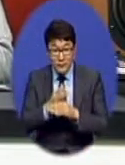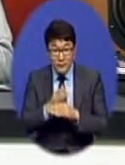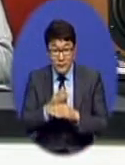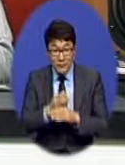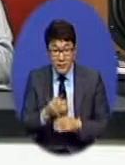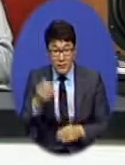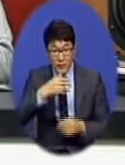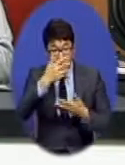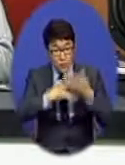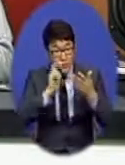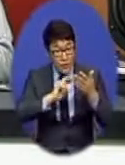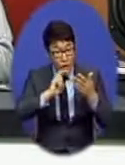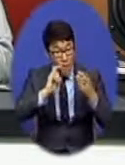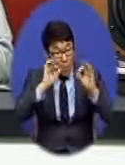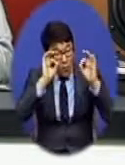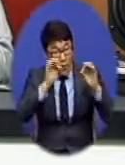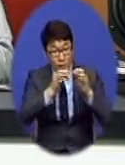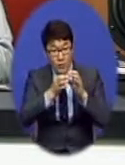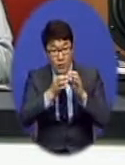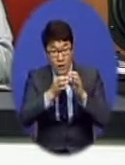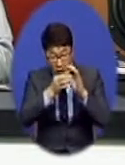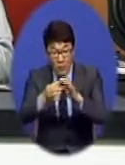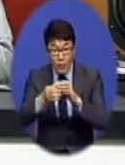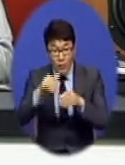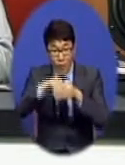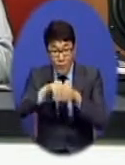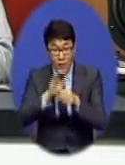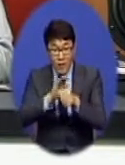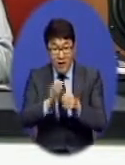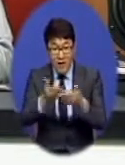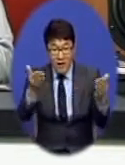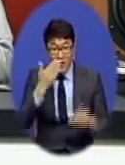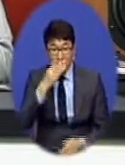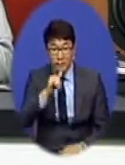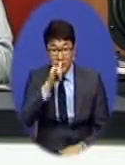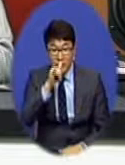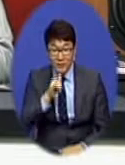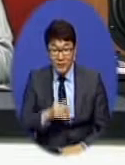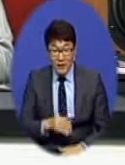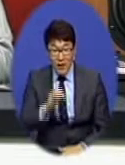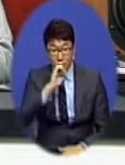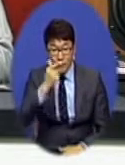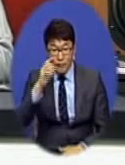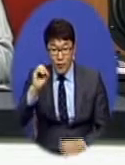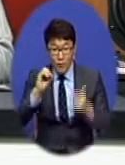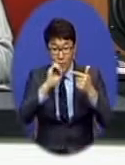씨. 뮤직비디오를 보는 동안에도 예. 예. 계속해서 투표는 진행이 됩니다. 물론입니다. 예. ARS